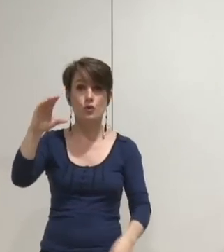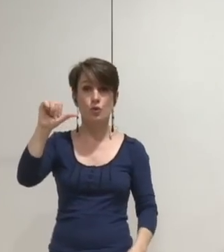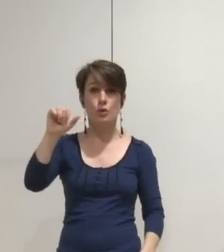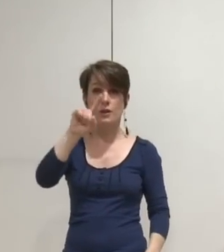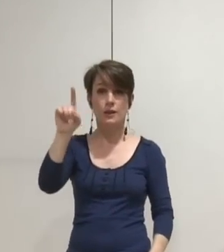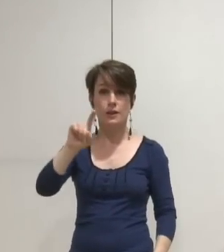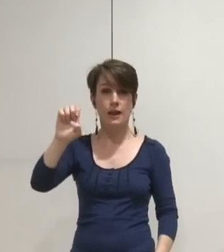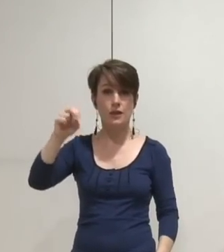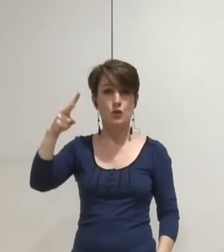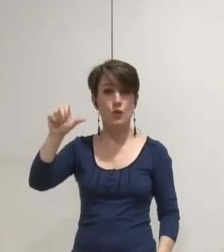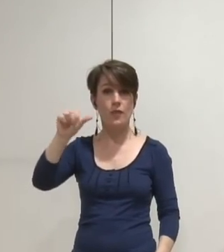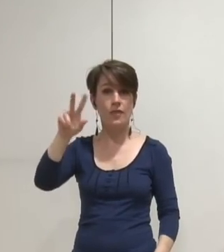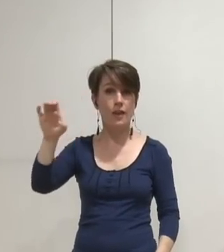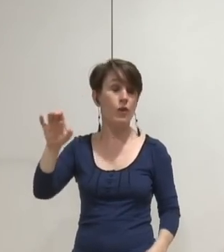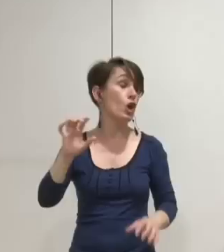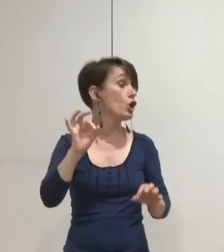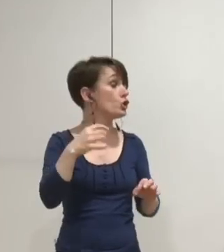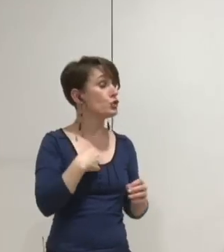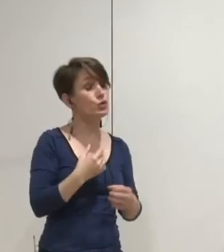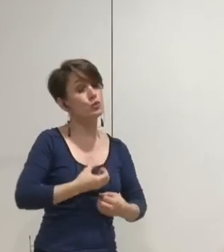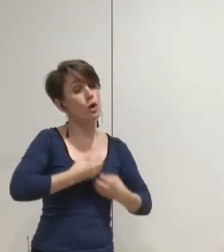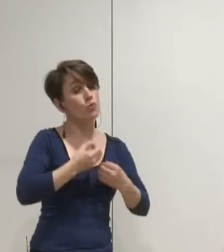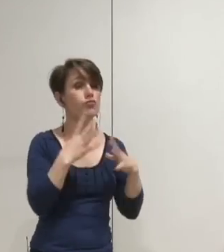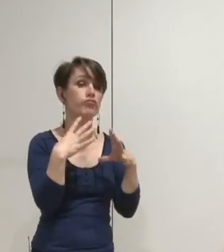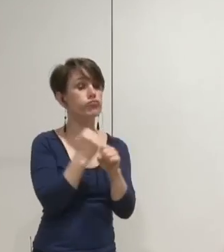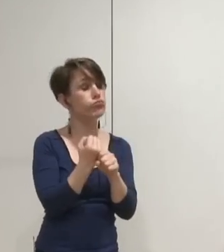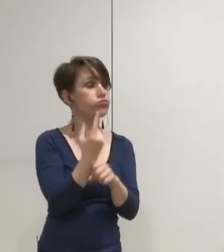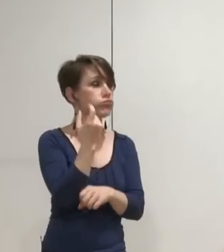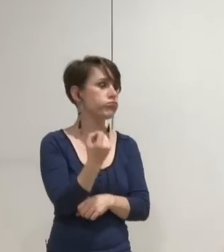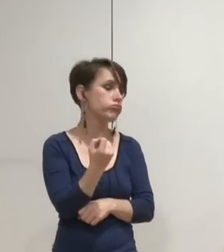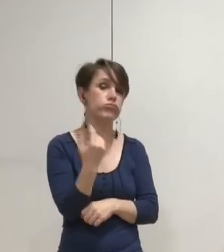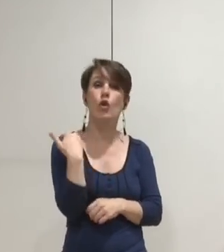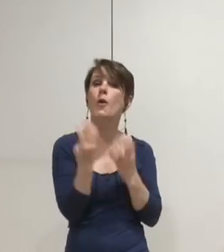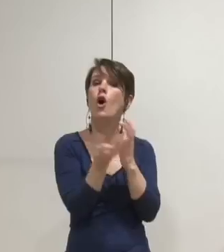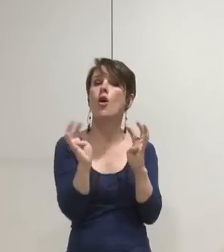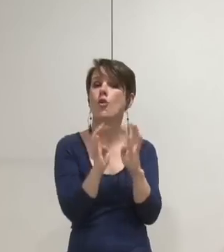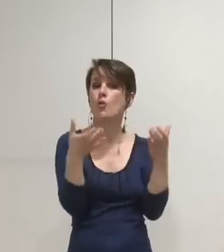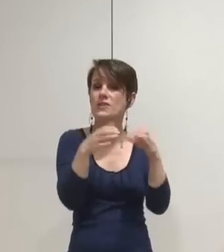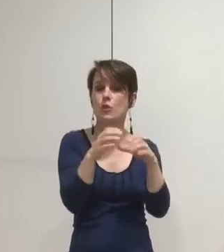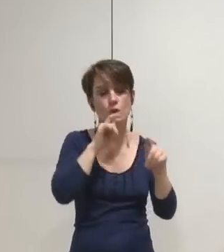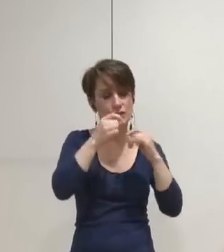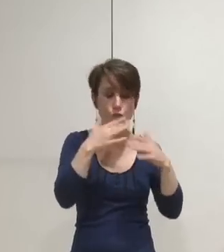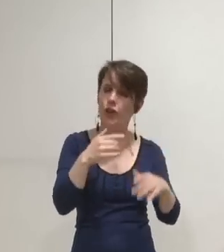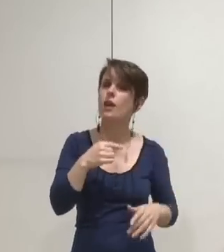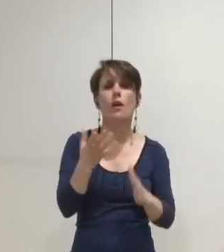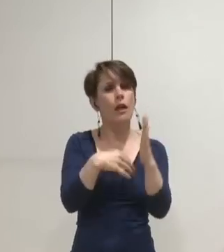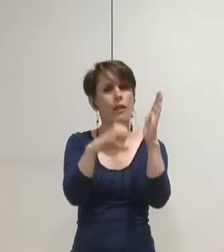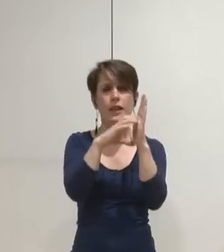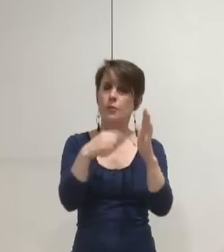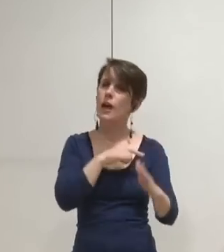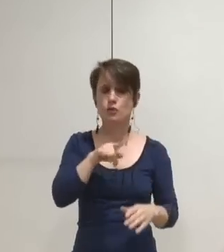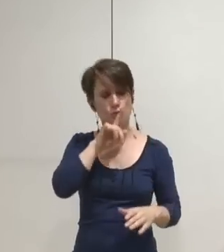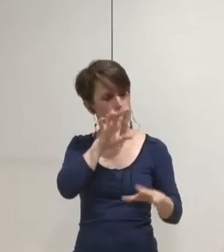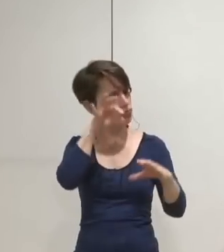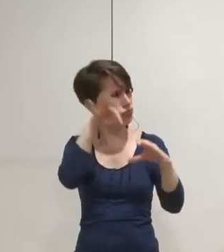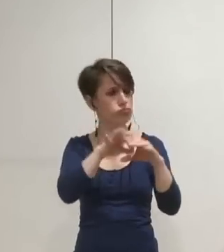très brièvement parce que nousons parl en commission donc nous sommes d'accord avec cette délibération juste pour demander à Pierre Merio si d'ors et